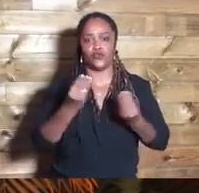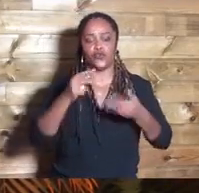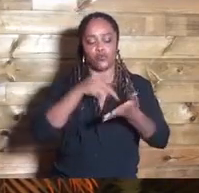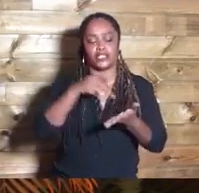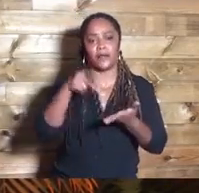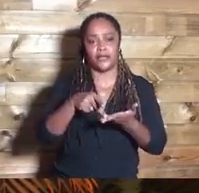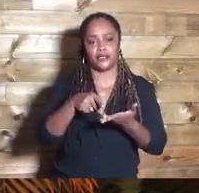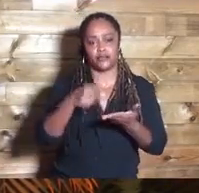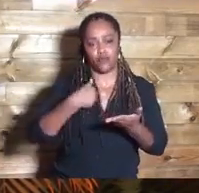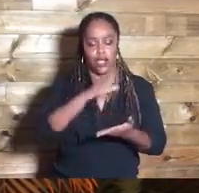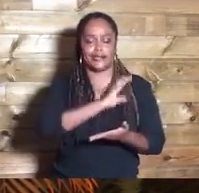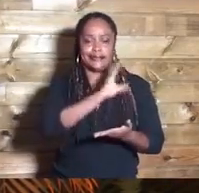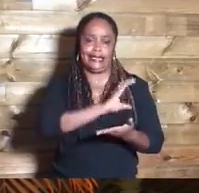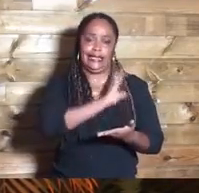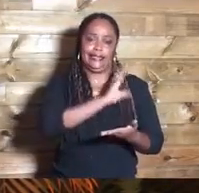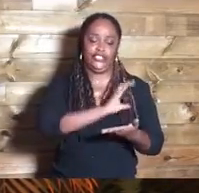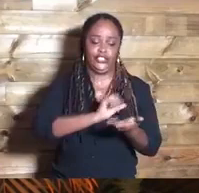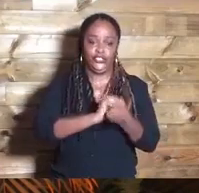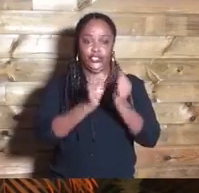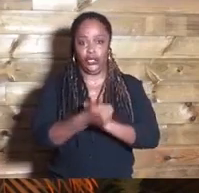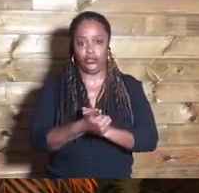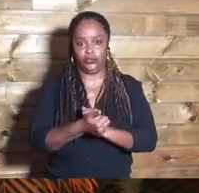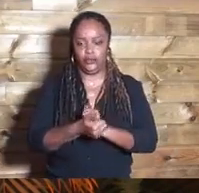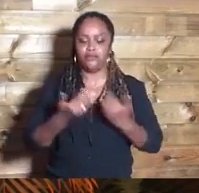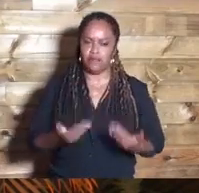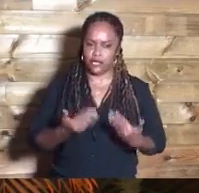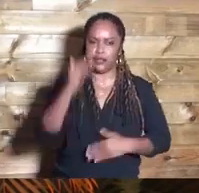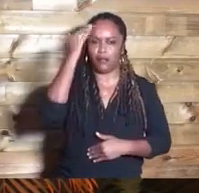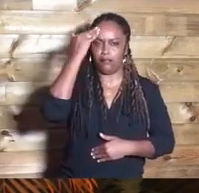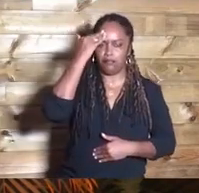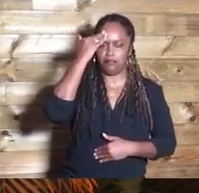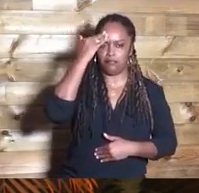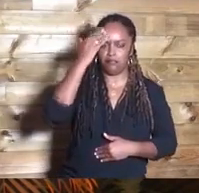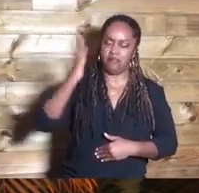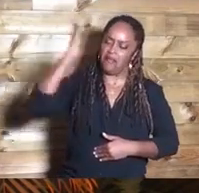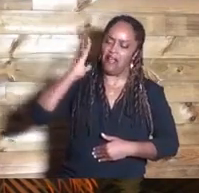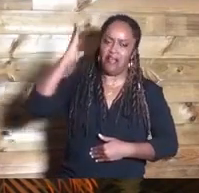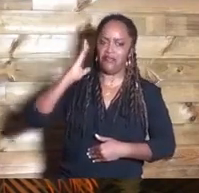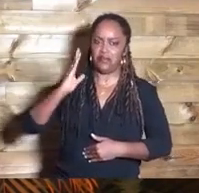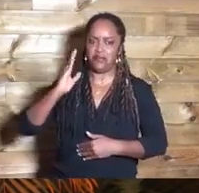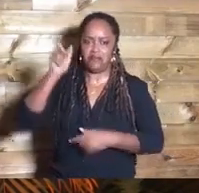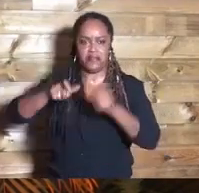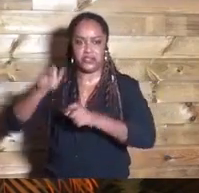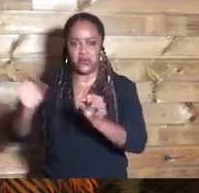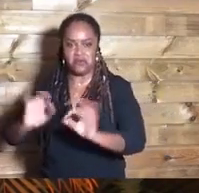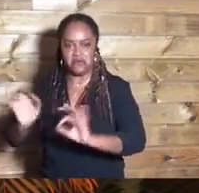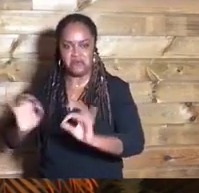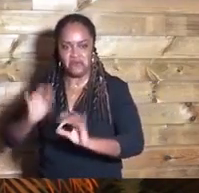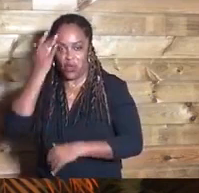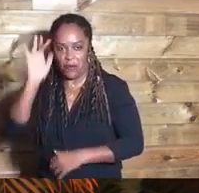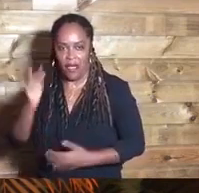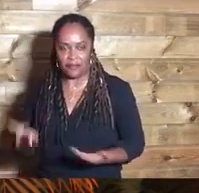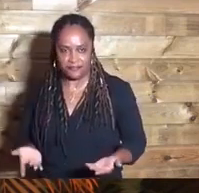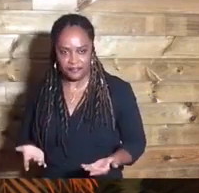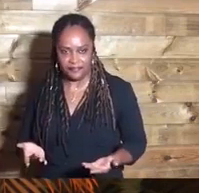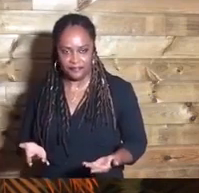Chambertin à Pointe-à-Pitre, que tout le monde connaît maintenant, mais que personne ne connaissait il y a quelques années. Redonner vie à une rue à travers des activités économiques, à travers des